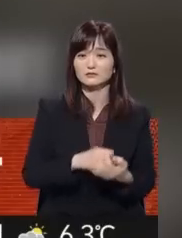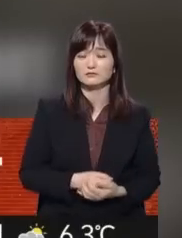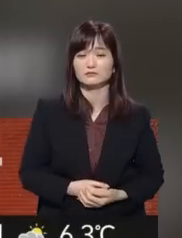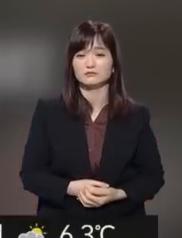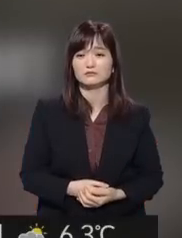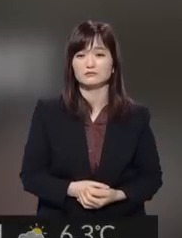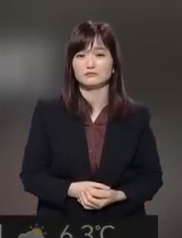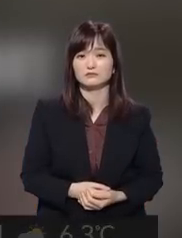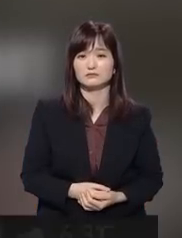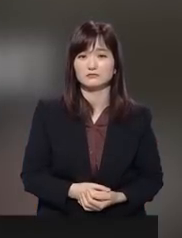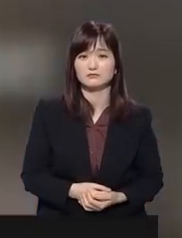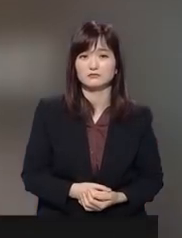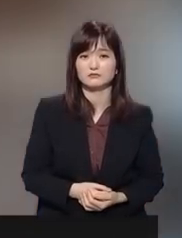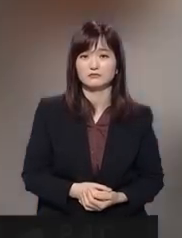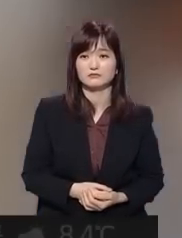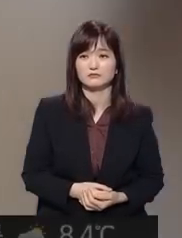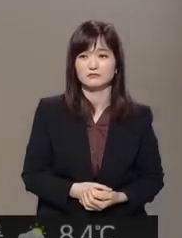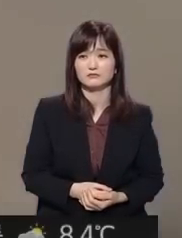직접 들어보세요.